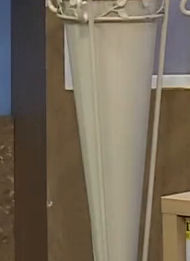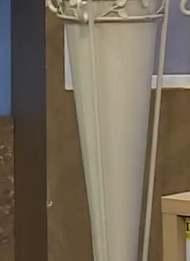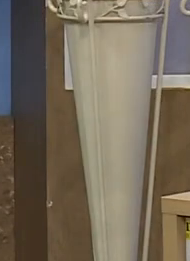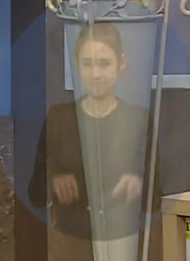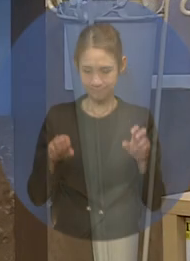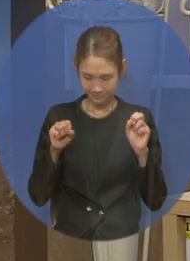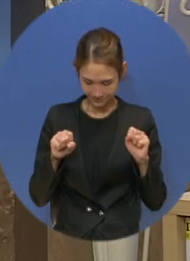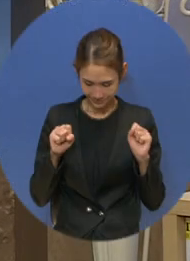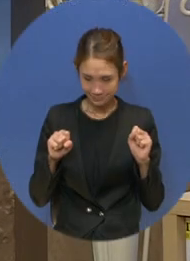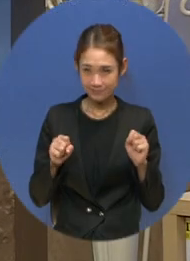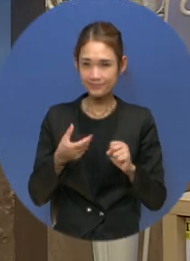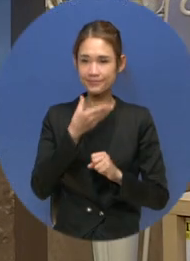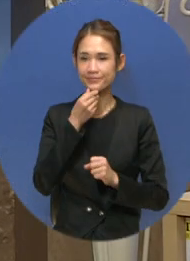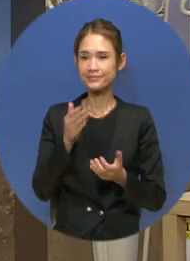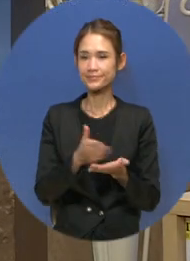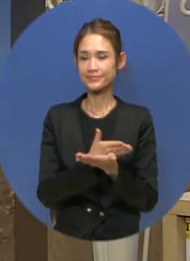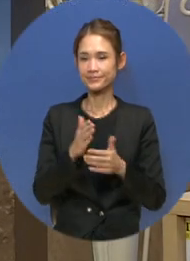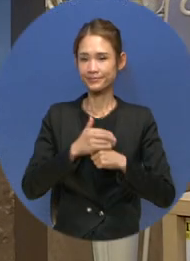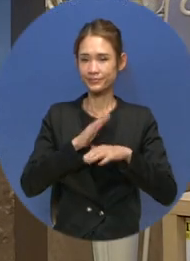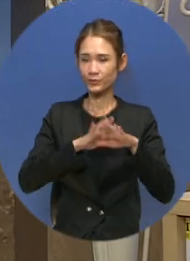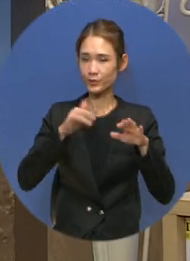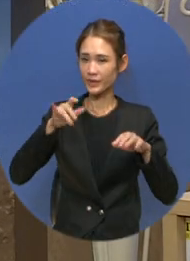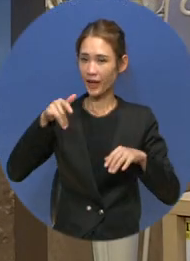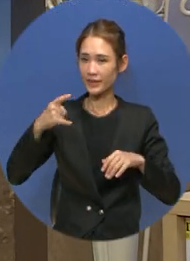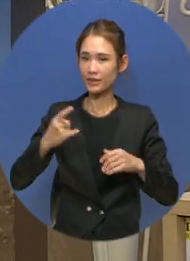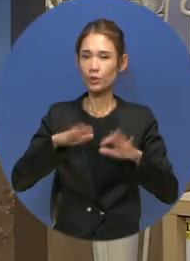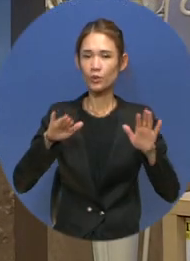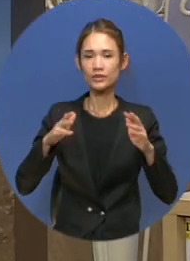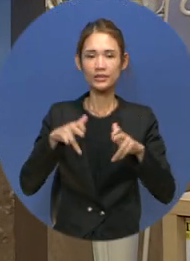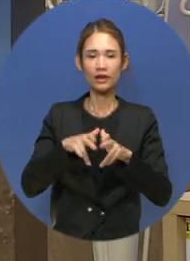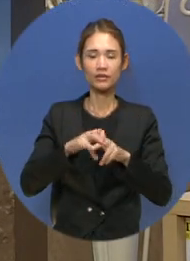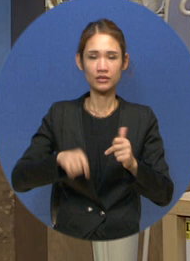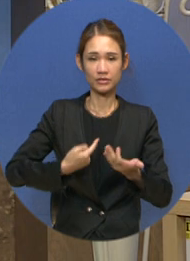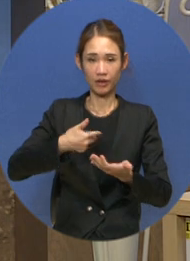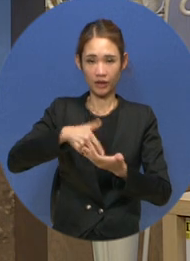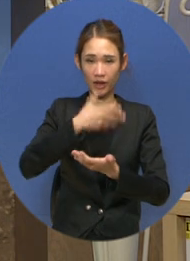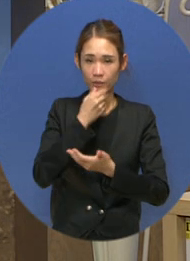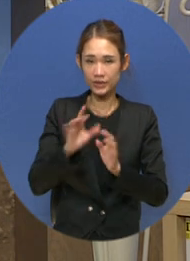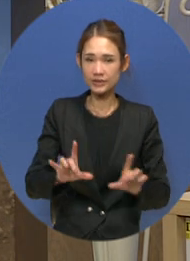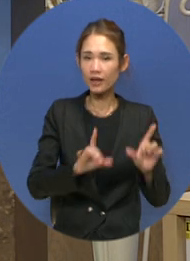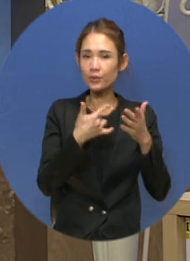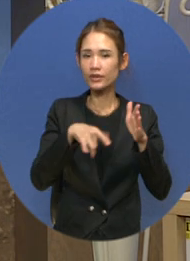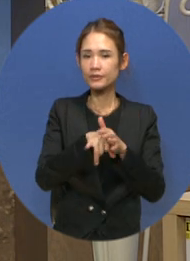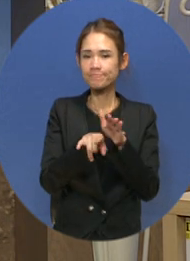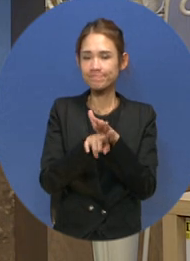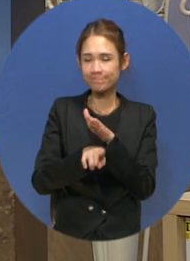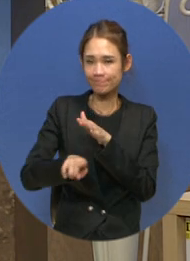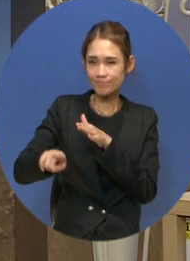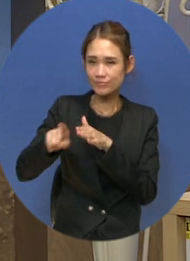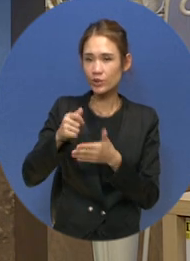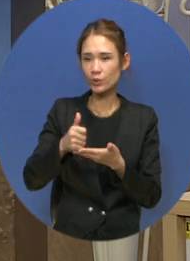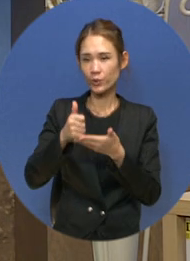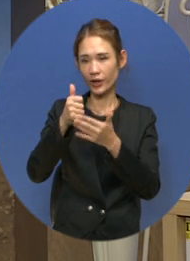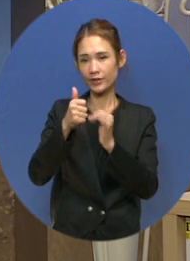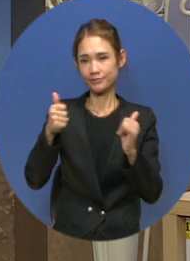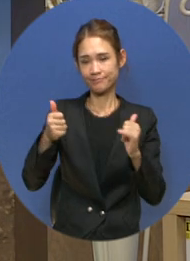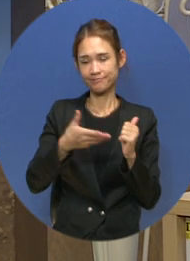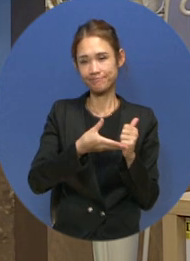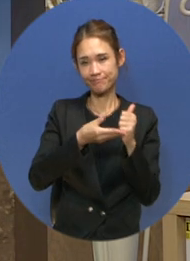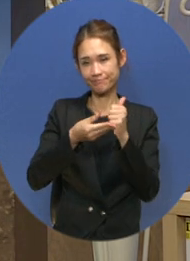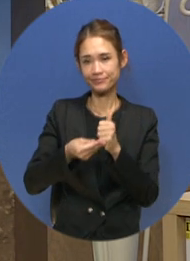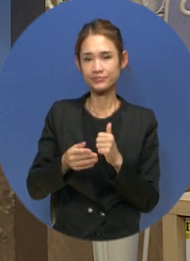안녕하세요. 행복나눔 지킴이의 손자희입니다. 오늘은 장애인의 자립과 행복한 삶을 위해 앞장서서 노력하는 분을